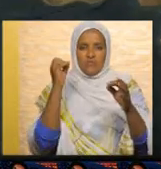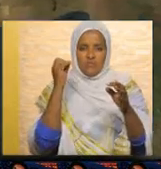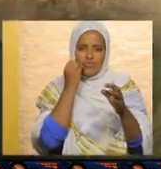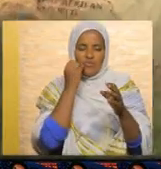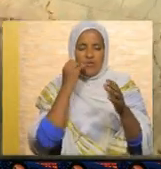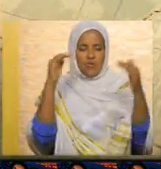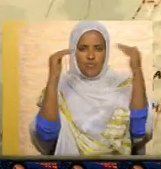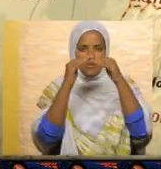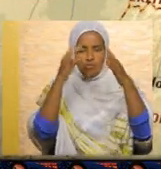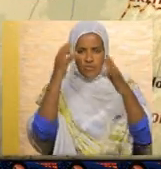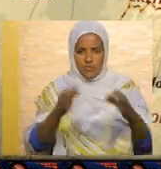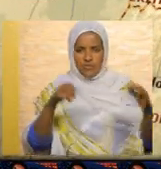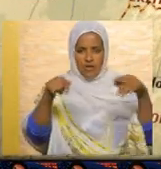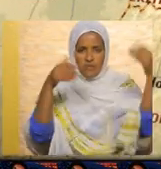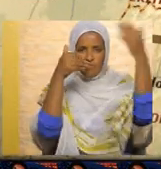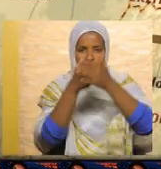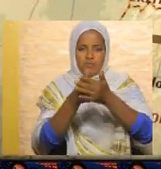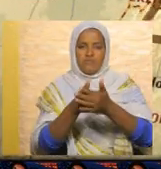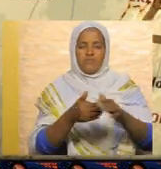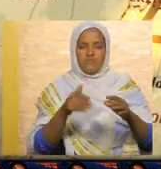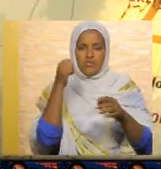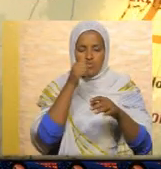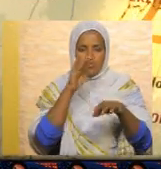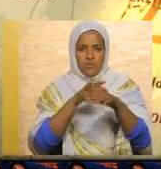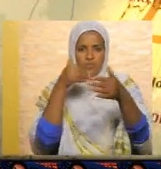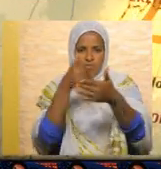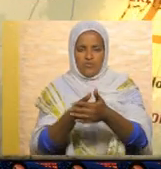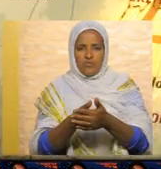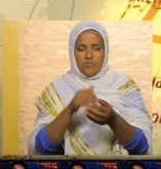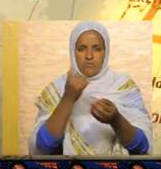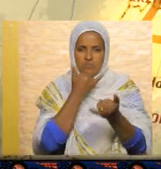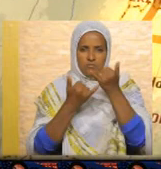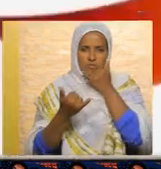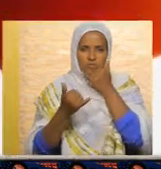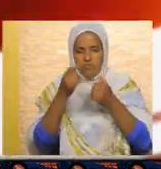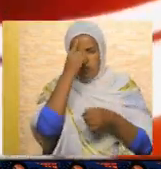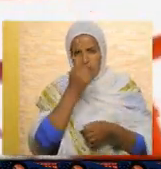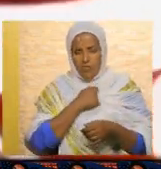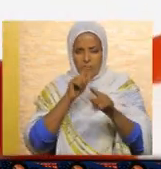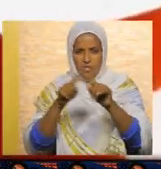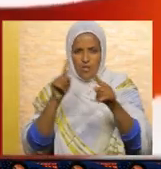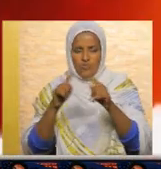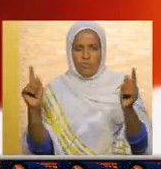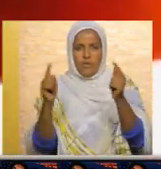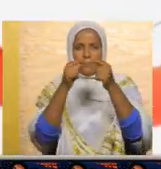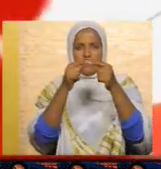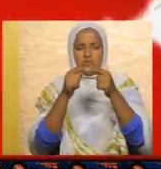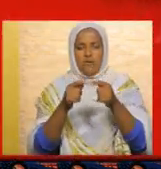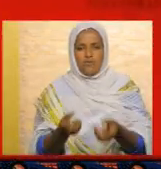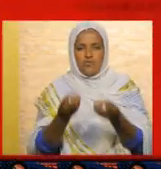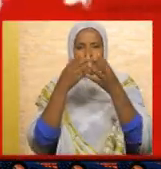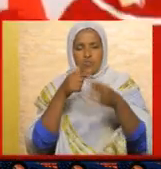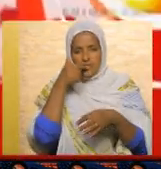በተለያዩ ሀገራት የጾታ እኩልነትን ለማረጋገጥ ዛሬም ድረስ ሴቶች ላይ የሚደርሱ ግፍና በደሎች እንዳሉ ታምኖባቸው